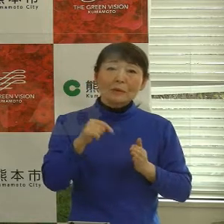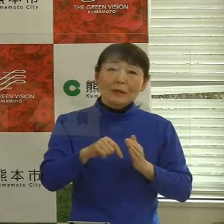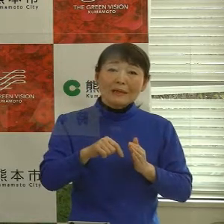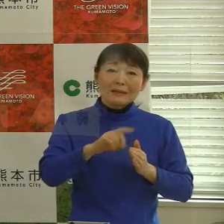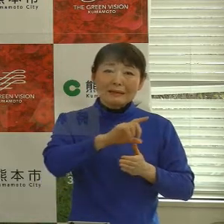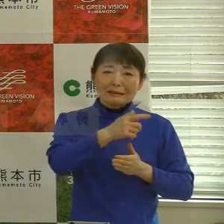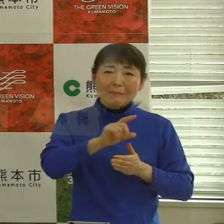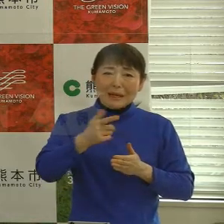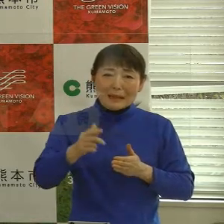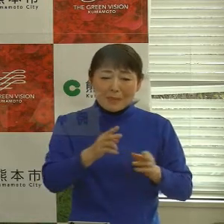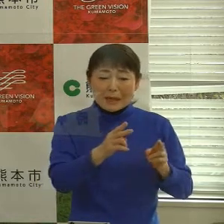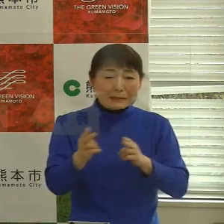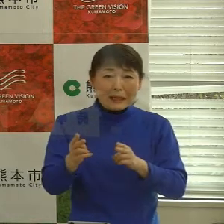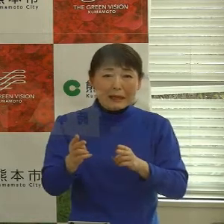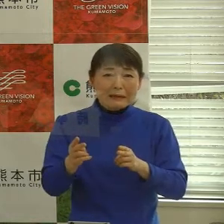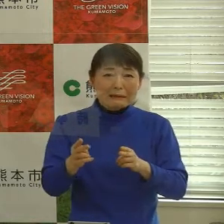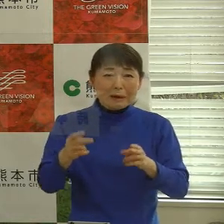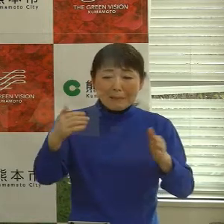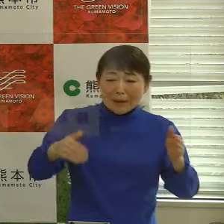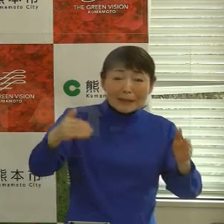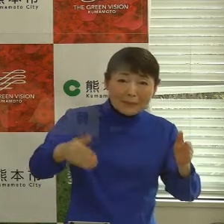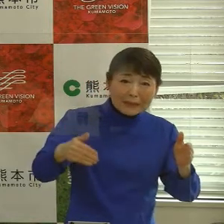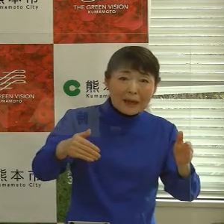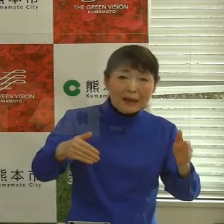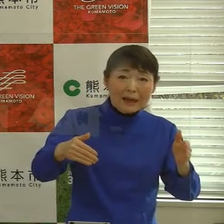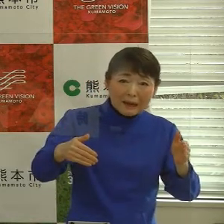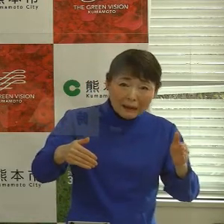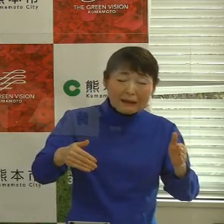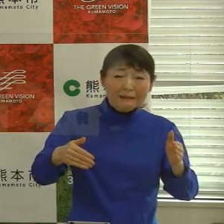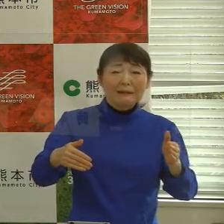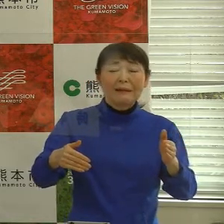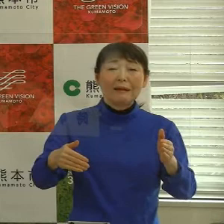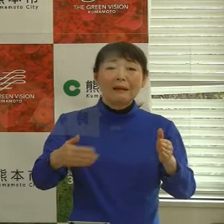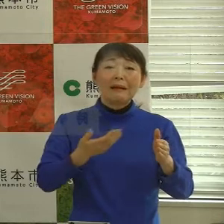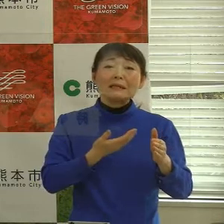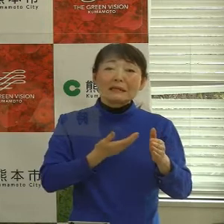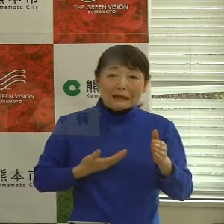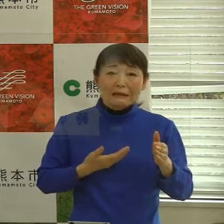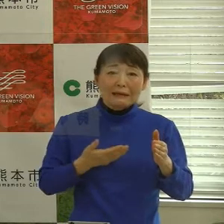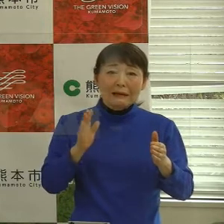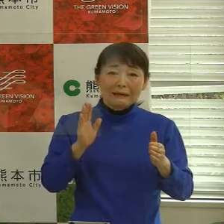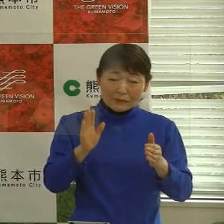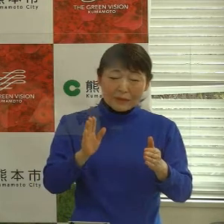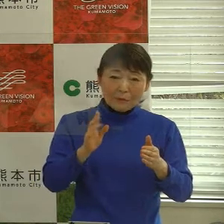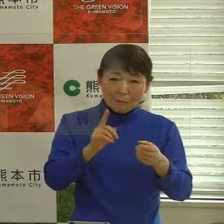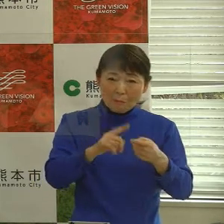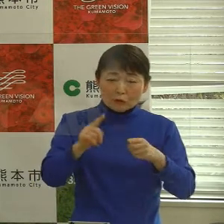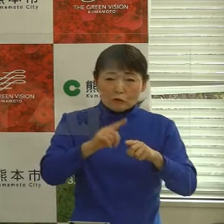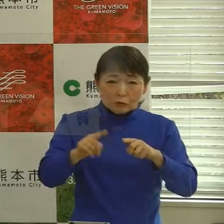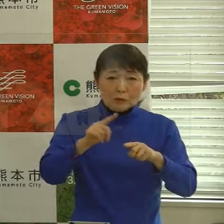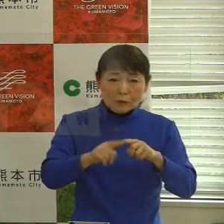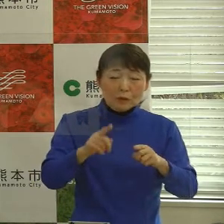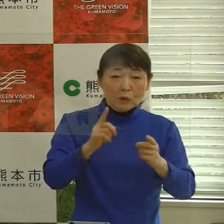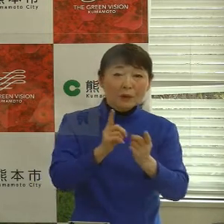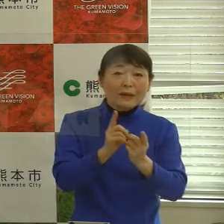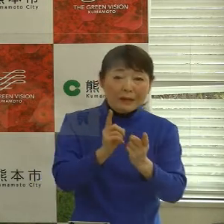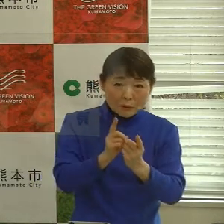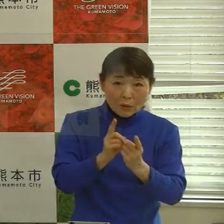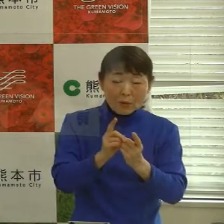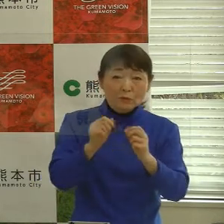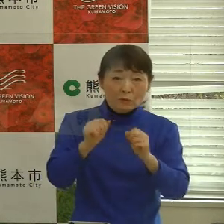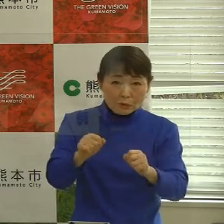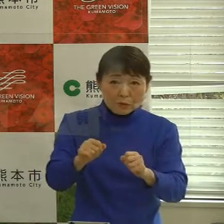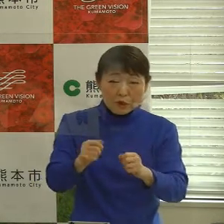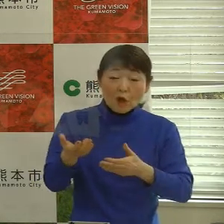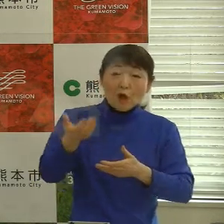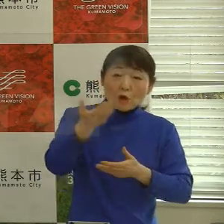制度がついていってない部分に対してですね、我々は、まあ、後からということにはなりますけども対応していくということ、で今後次のケースが起こった時に